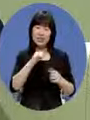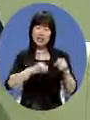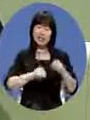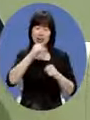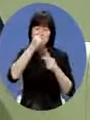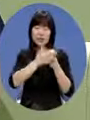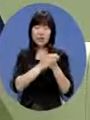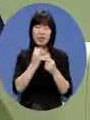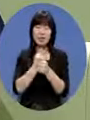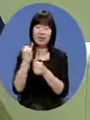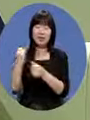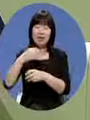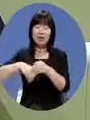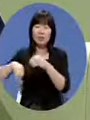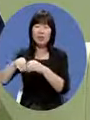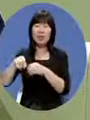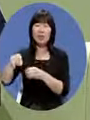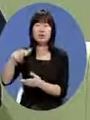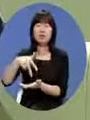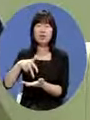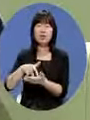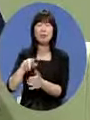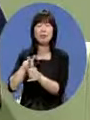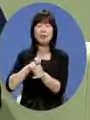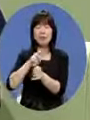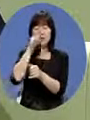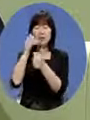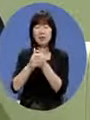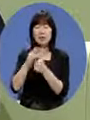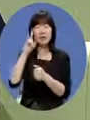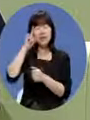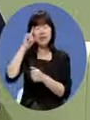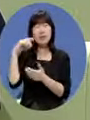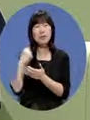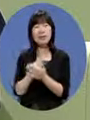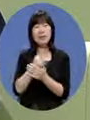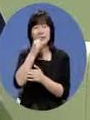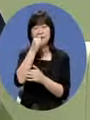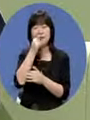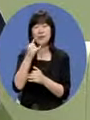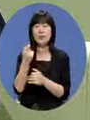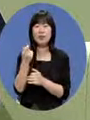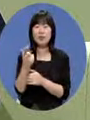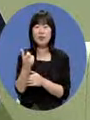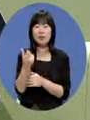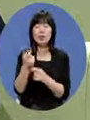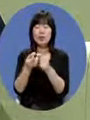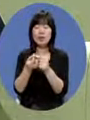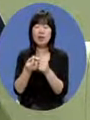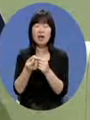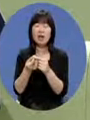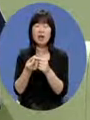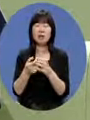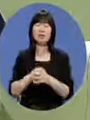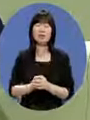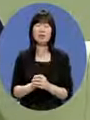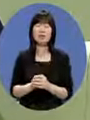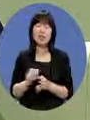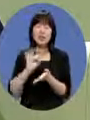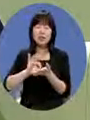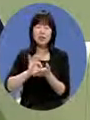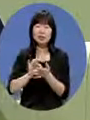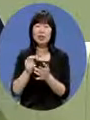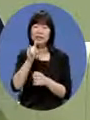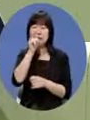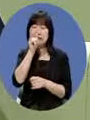아내분이 오히려 이제 그 부분이 미워서 내가 스트레스 받는다는 거죠 하니까 조금 사소하고 소소한 지출은